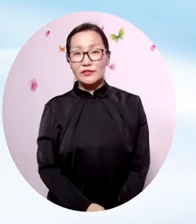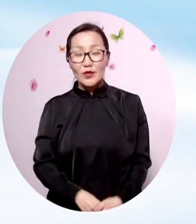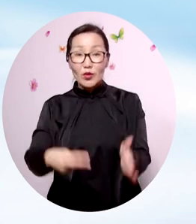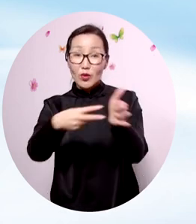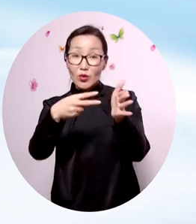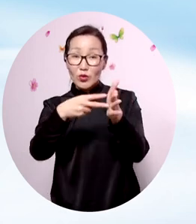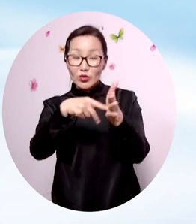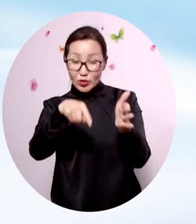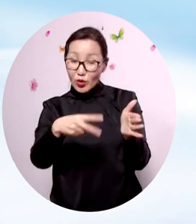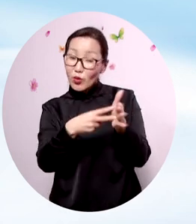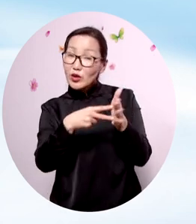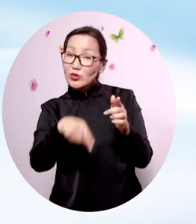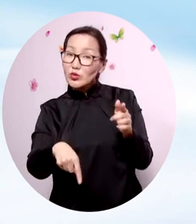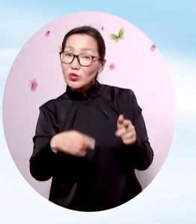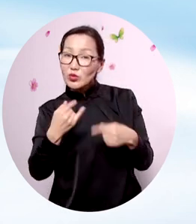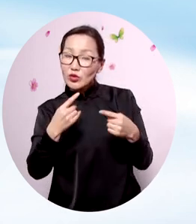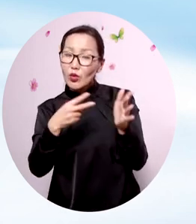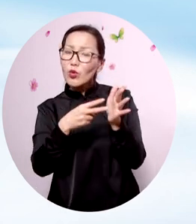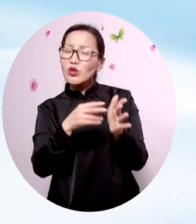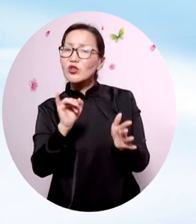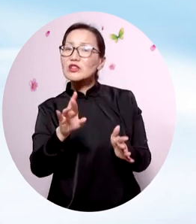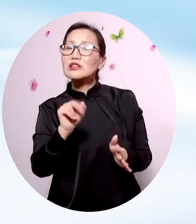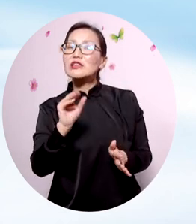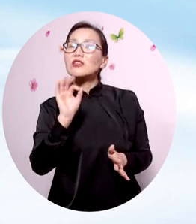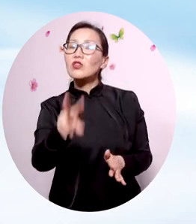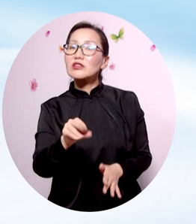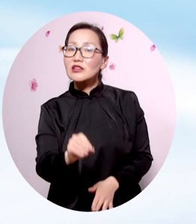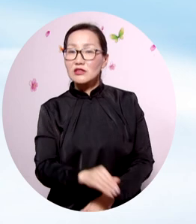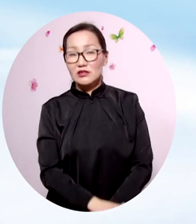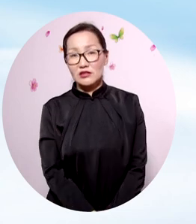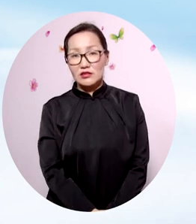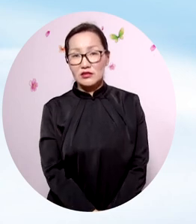нь мэдэгдэж байна. Хуваагчийг олохдаг шигтгэл байна. Хуваагчийг олохдоо яаж болдог үлээ?